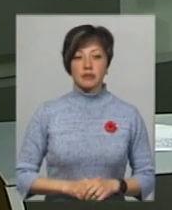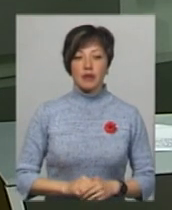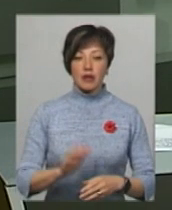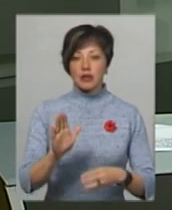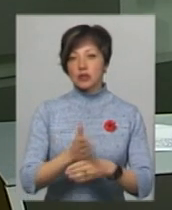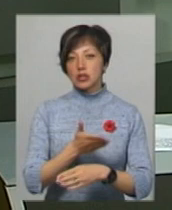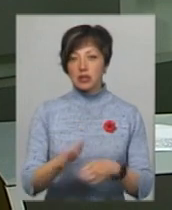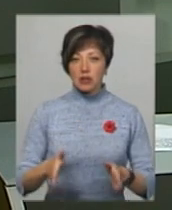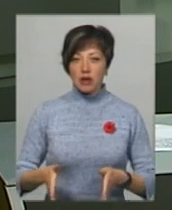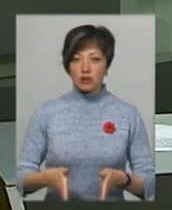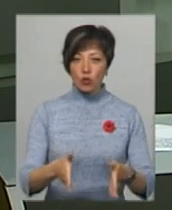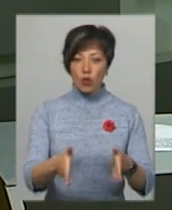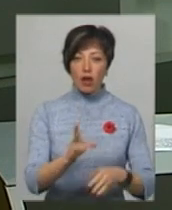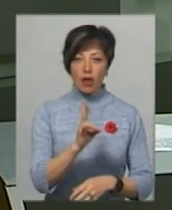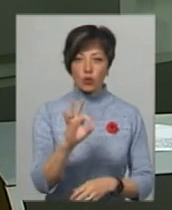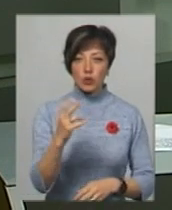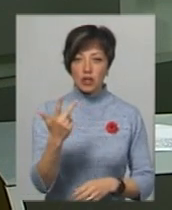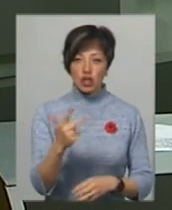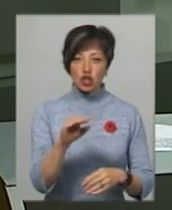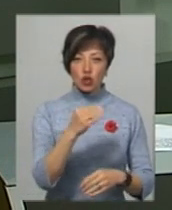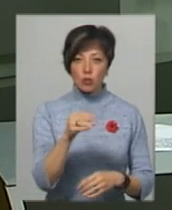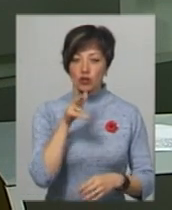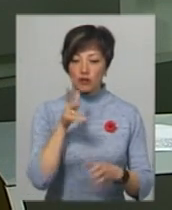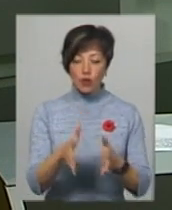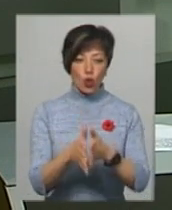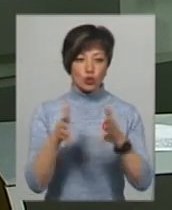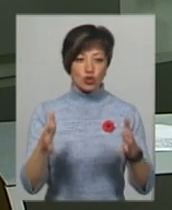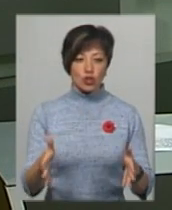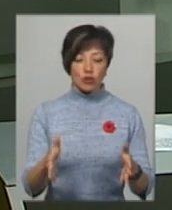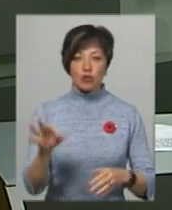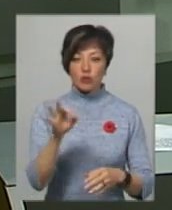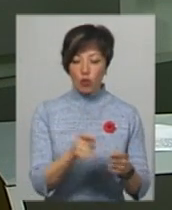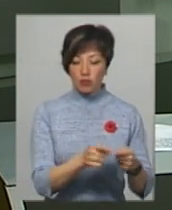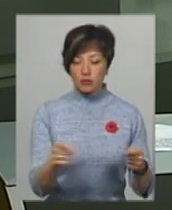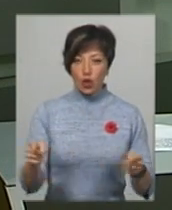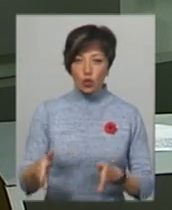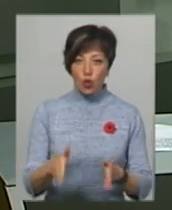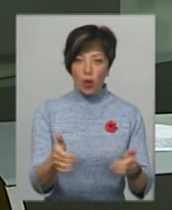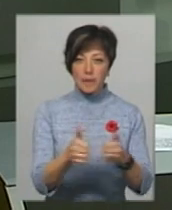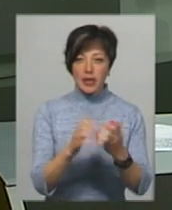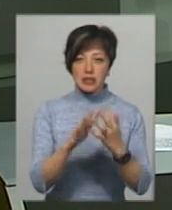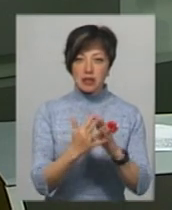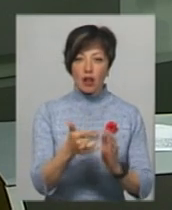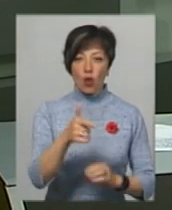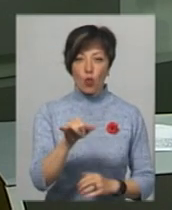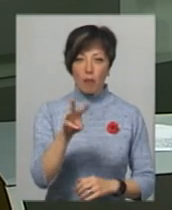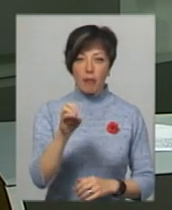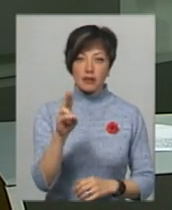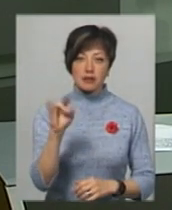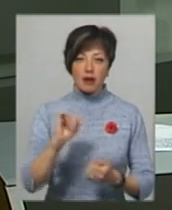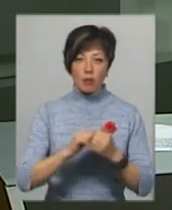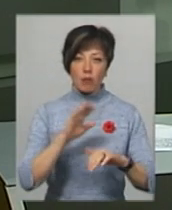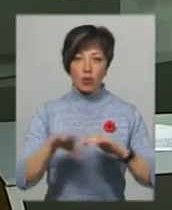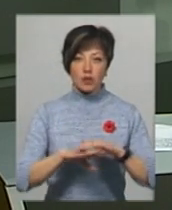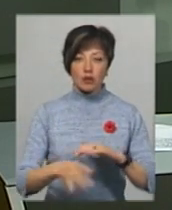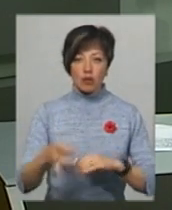Частину автошляху Н-03 Житомир-Чернівці розширюють. Йдеться про відрізок дороги біля села Гуменці Кам'янець-Подільського району.